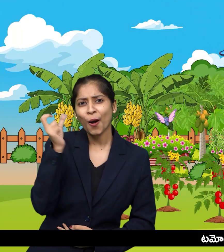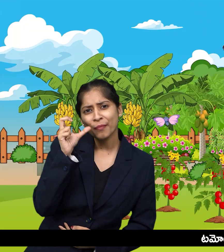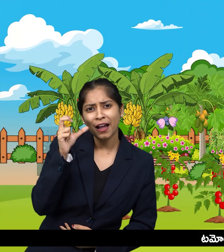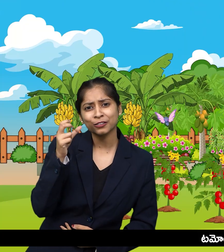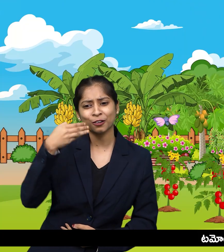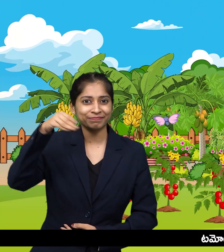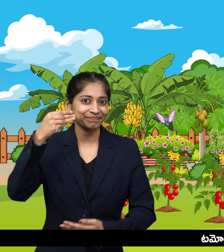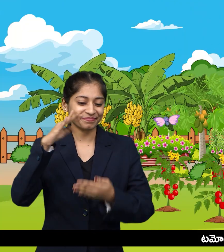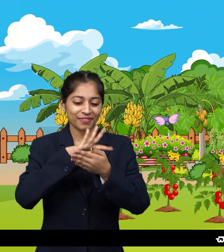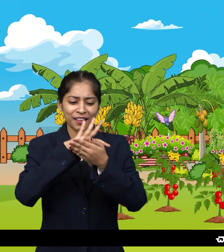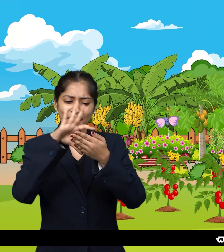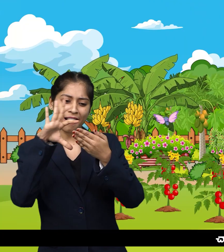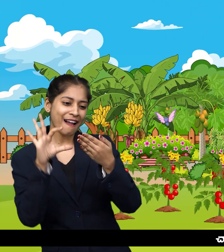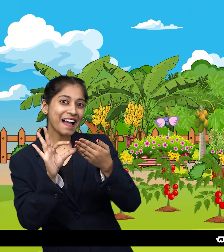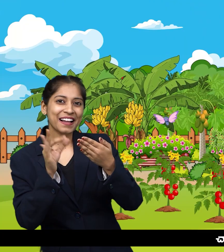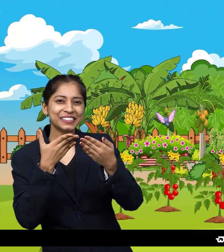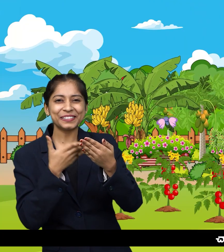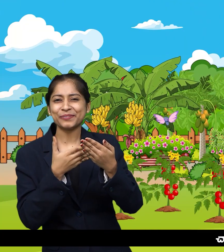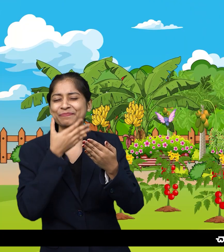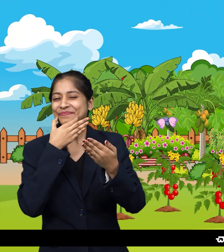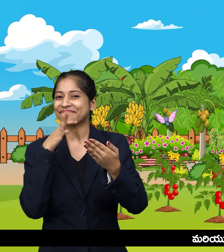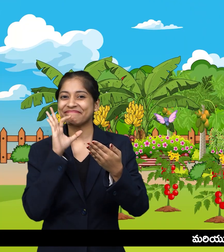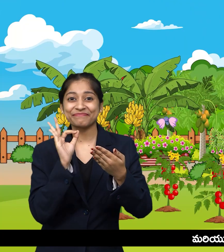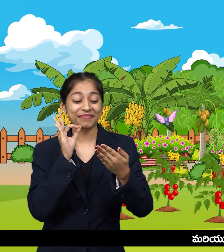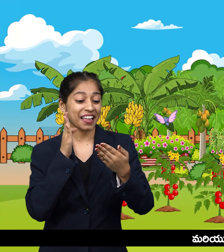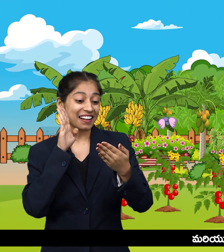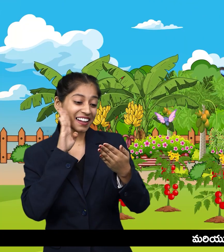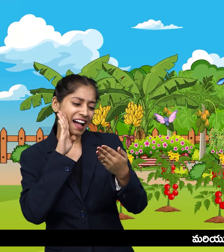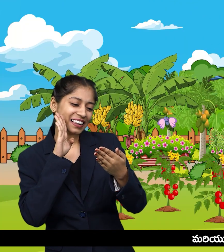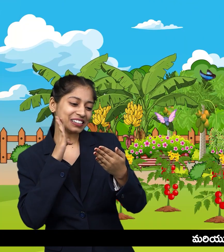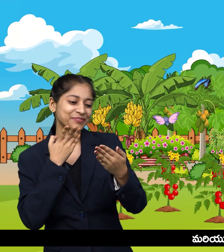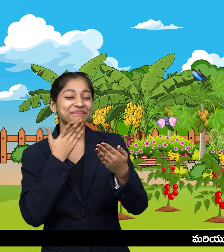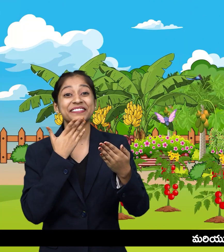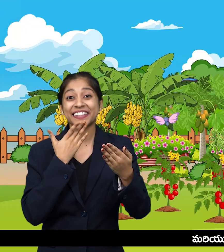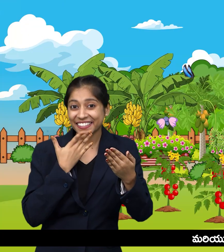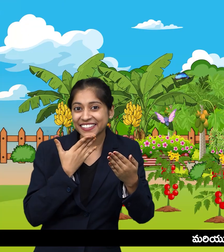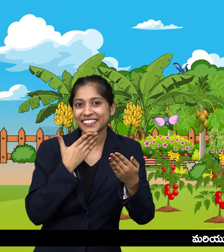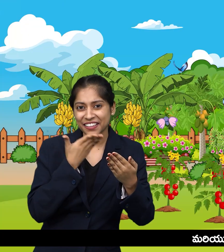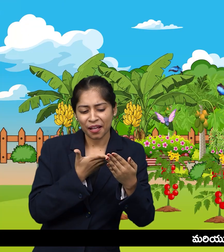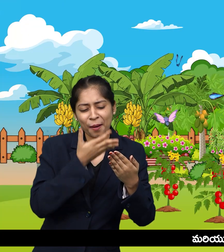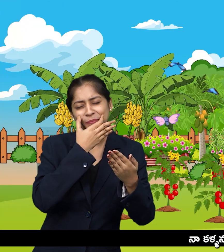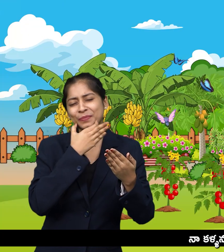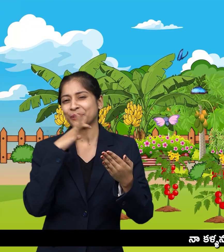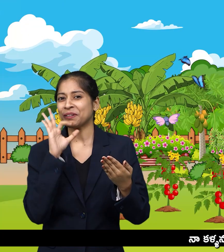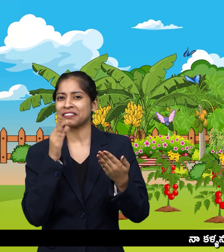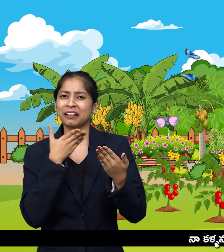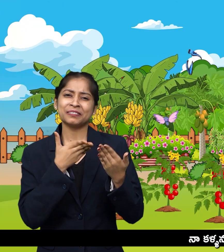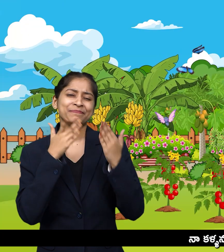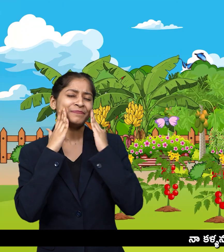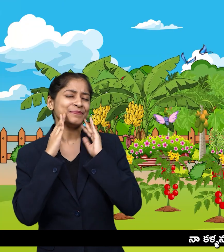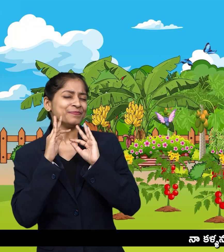టొమాటో ఆకులు ఆకారం చాలా అందంగా మరియు మంచి ఆకుపచ్చగా నా